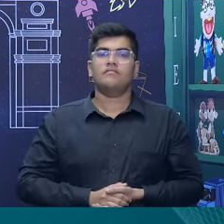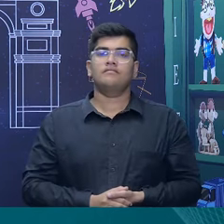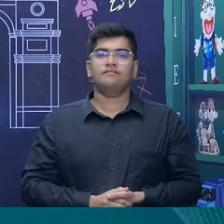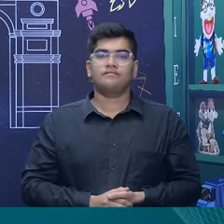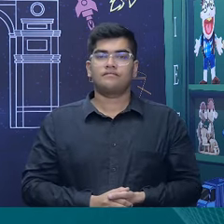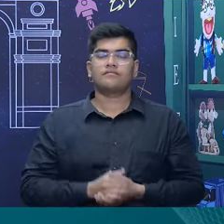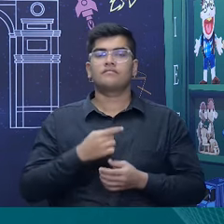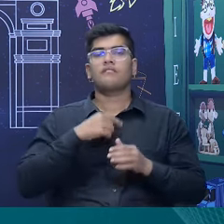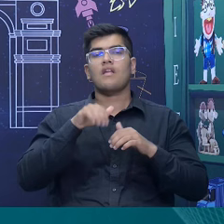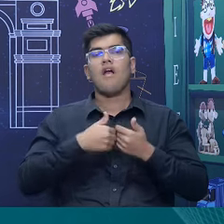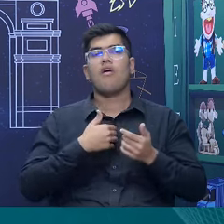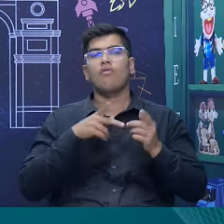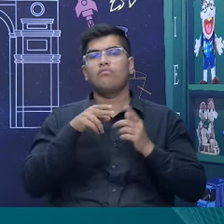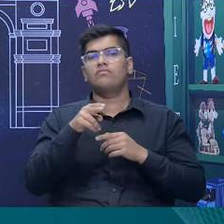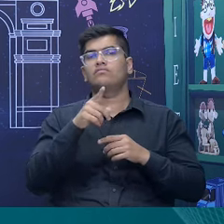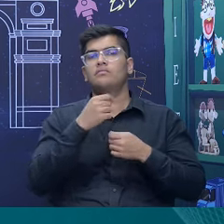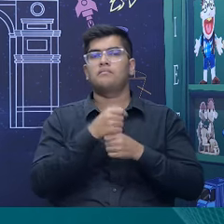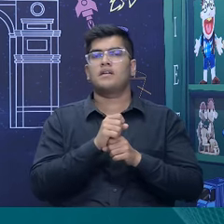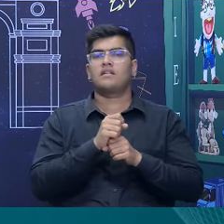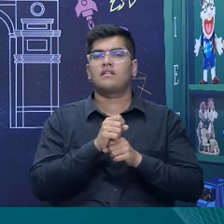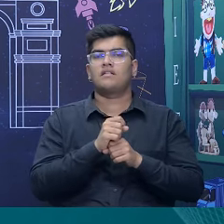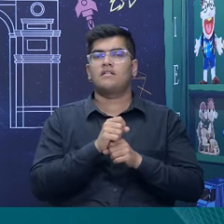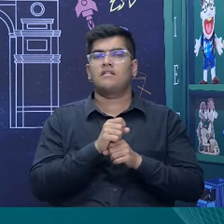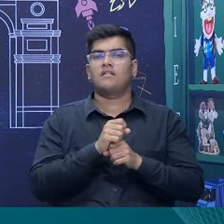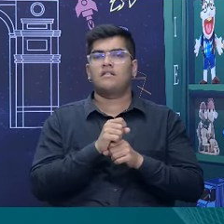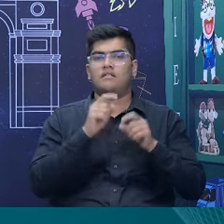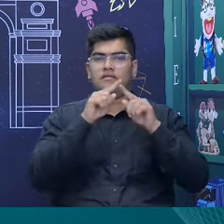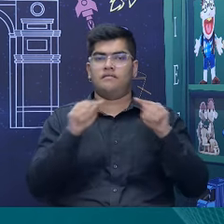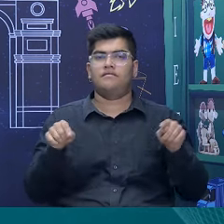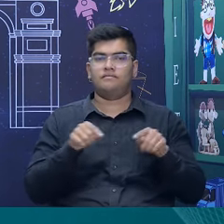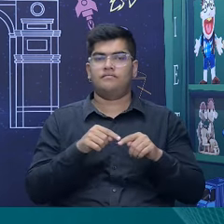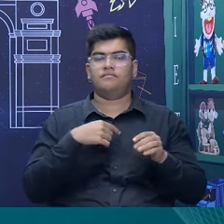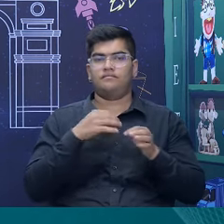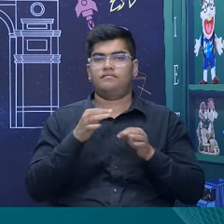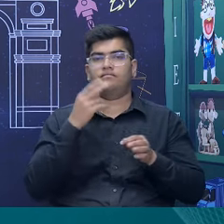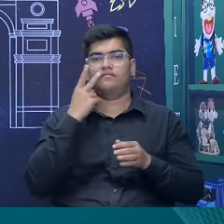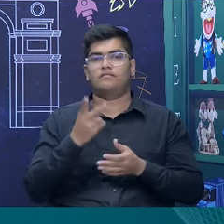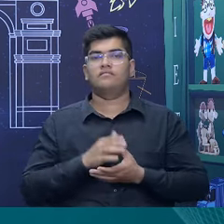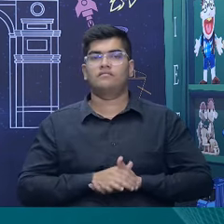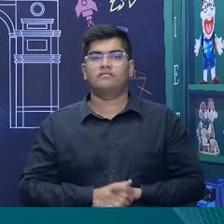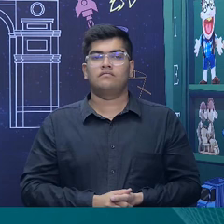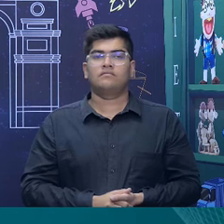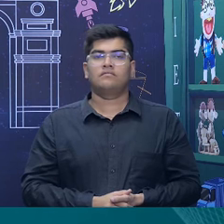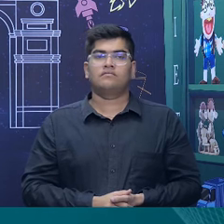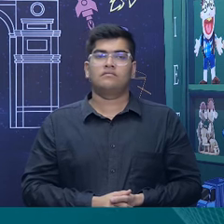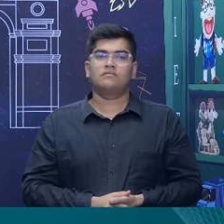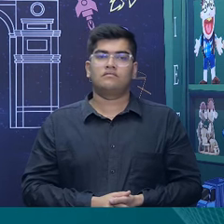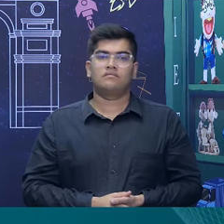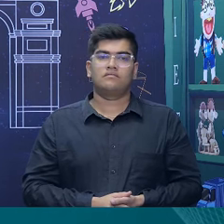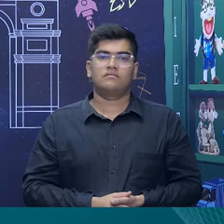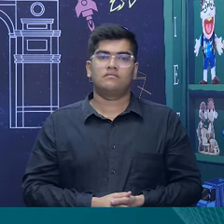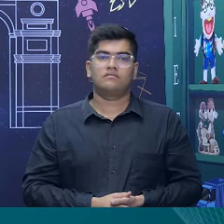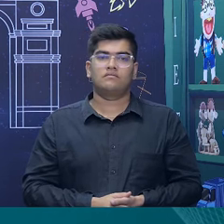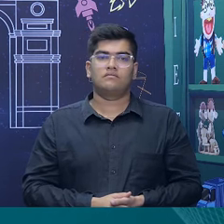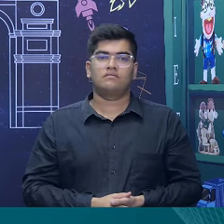बनाए जो ट्रायंगल बन जाए यहां से एक वो निकाल के देखते हैं एक पतली सी पट्टी निकालते